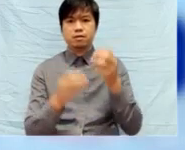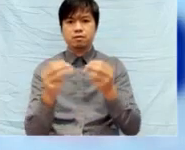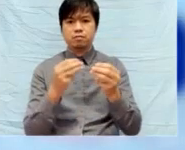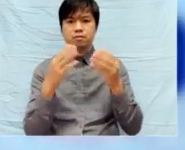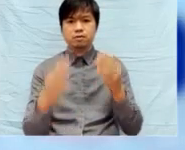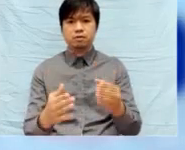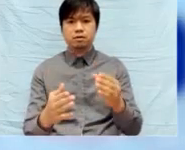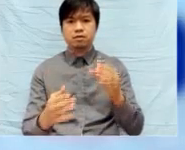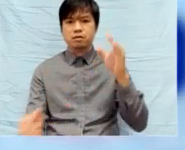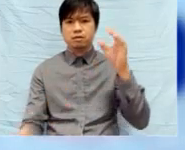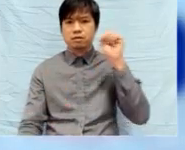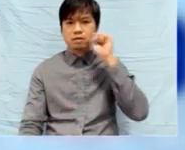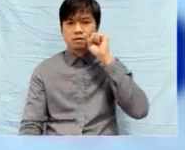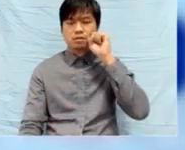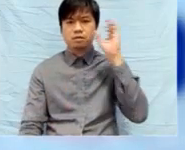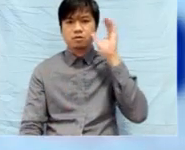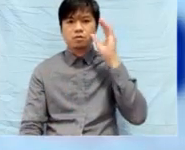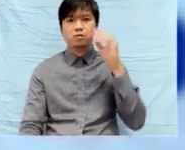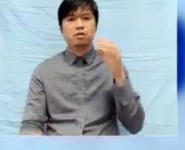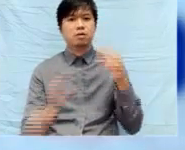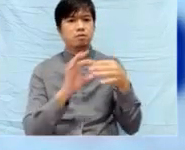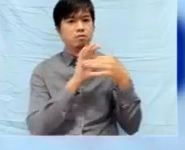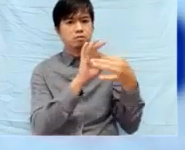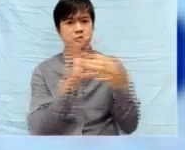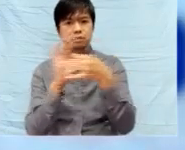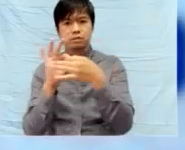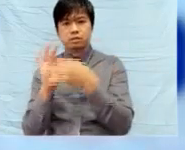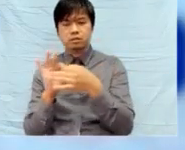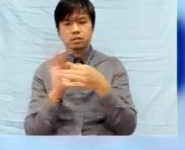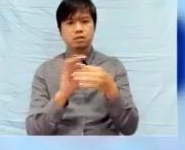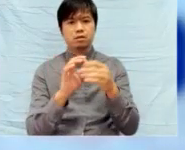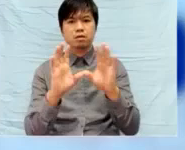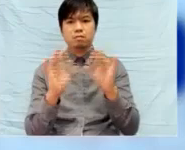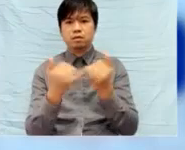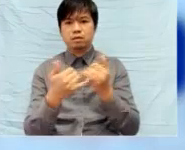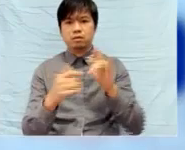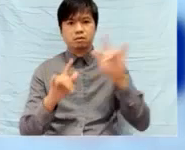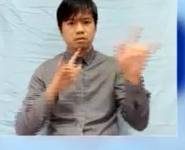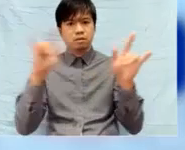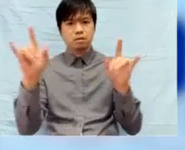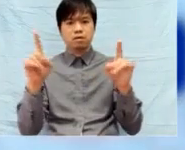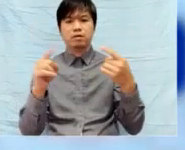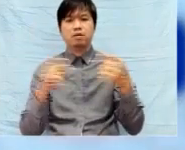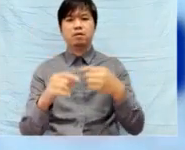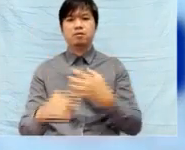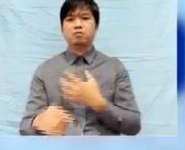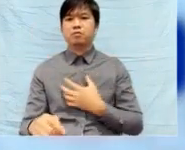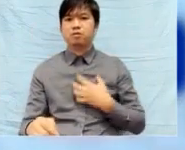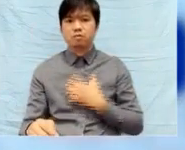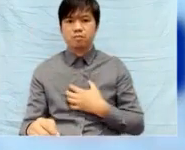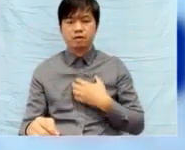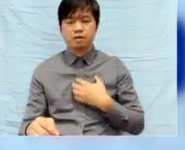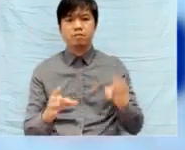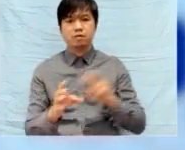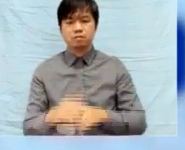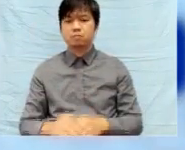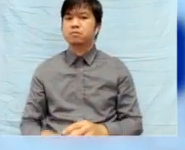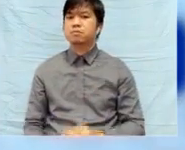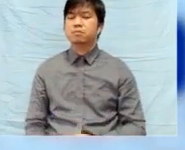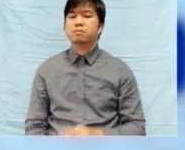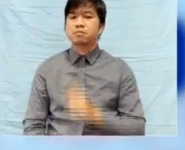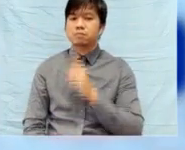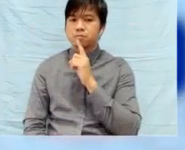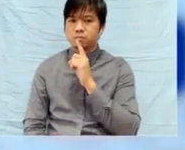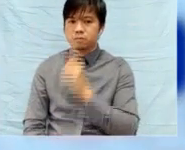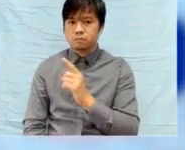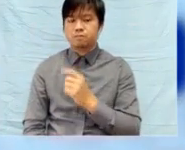na nakikipag-ugnayan na sila sa mga airline para agad matugunan ang hinaing ng mga pasahero. We really would like to apologize to all the passengers that were